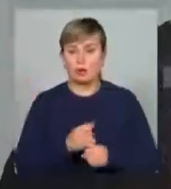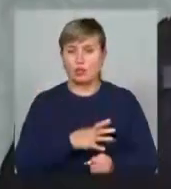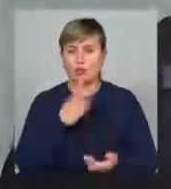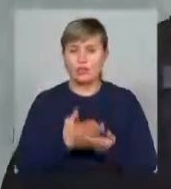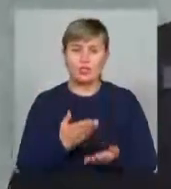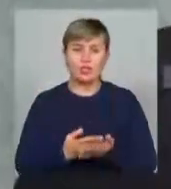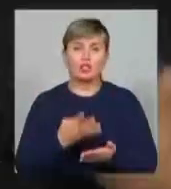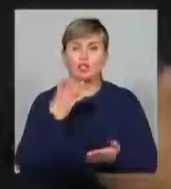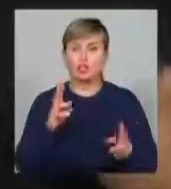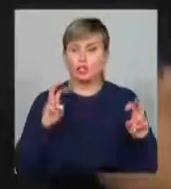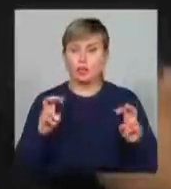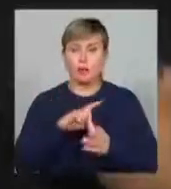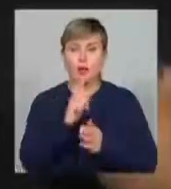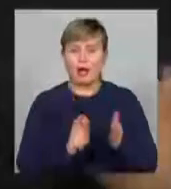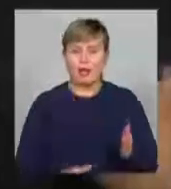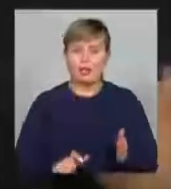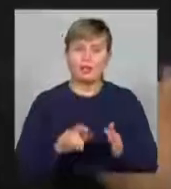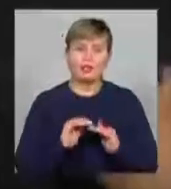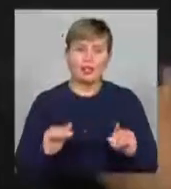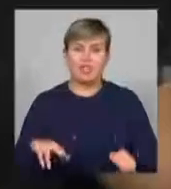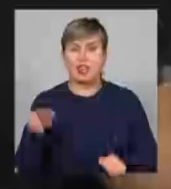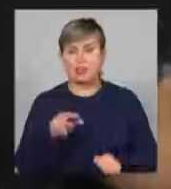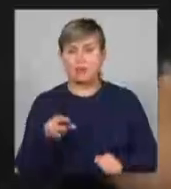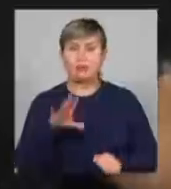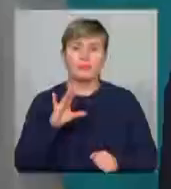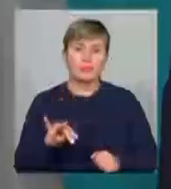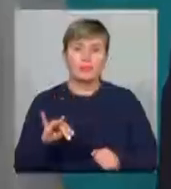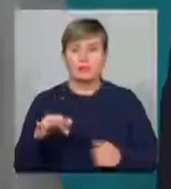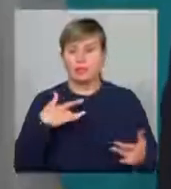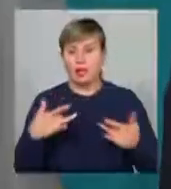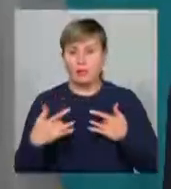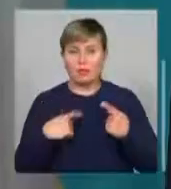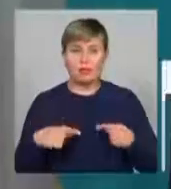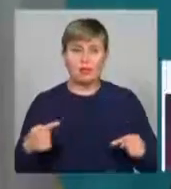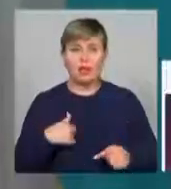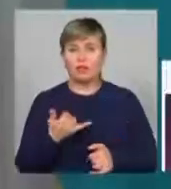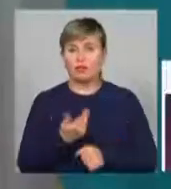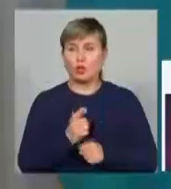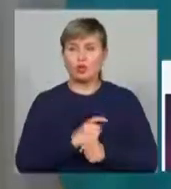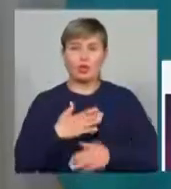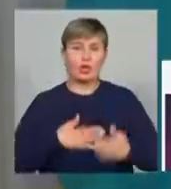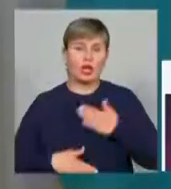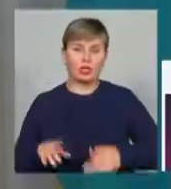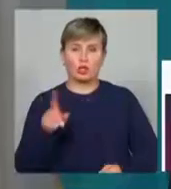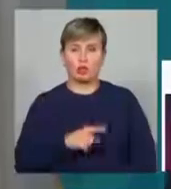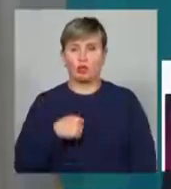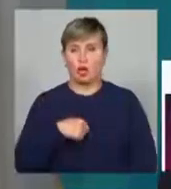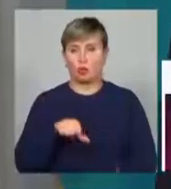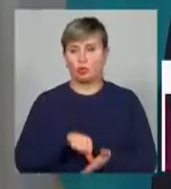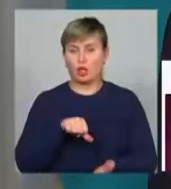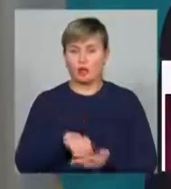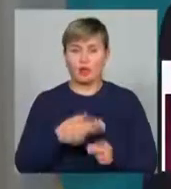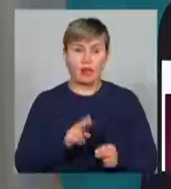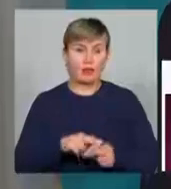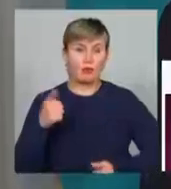представлены в четырех жанрах – это поэзия, проза, детская литература и драматургия. Я сегодня очень рада, что я участвовала на